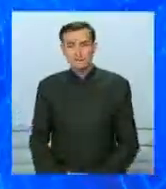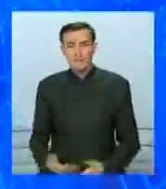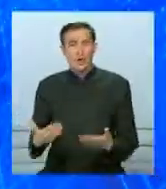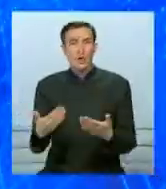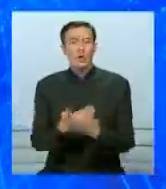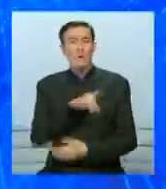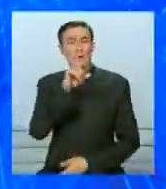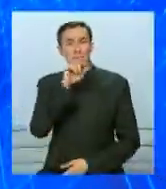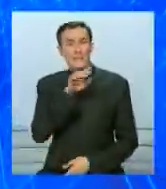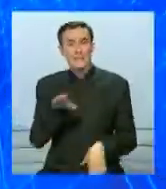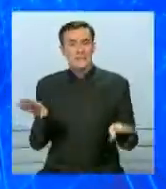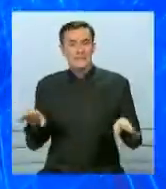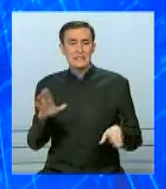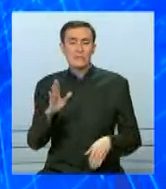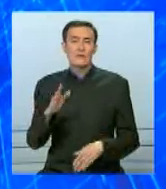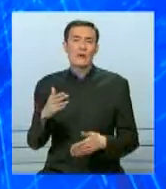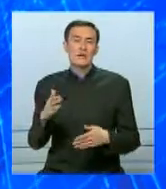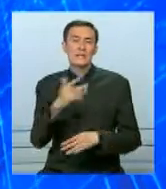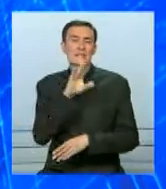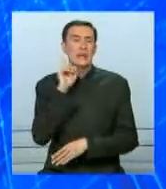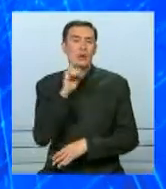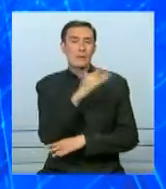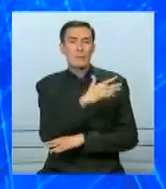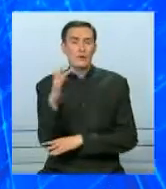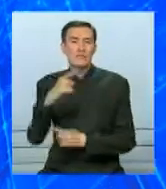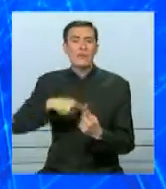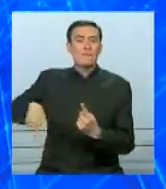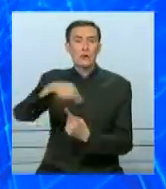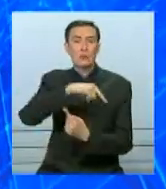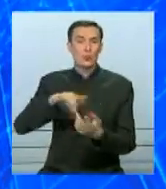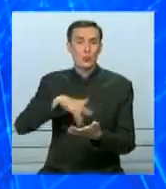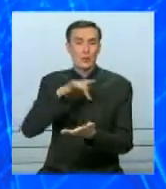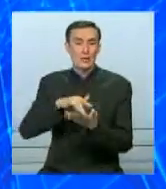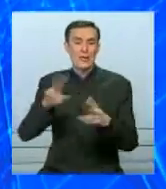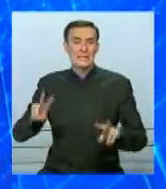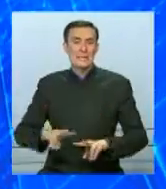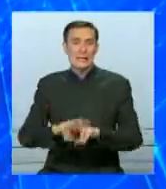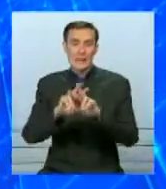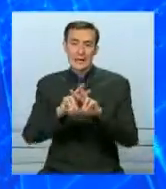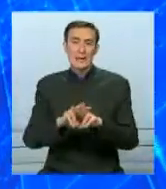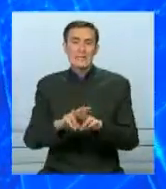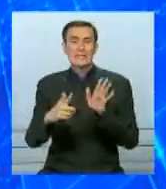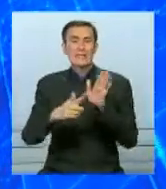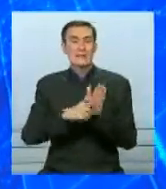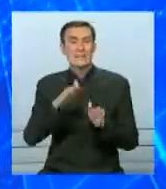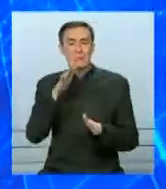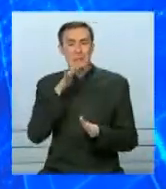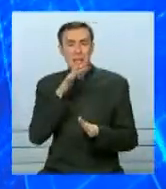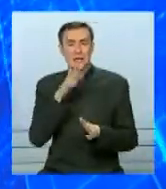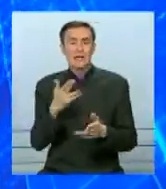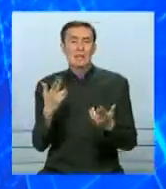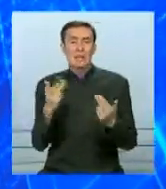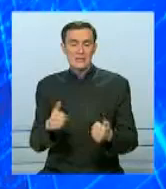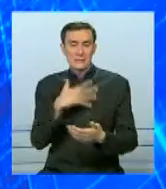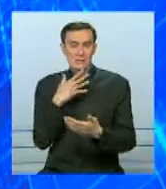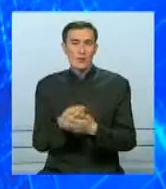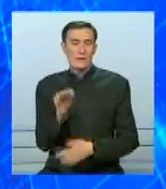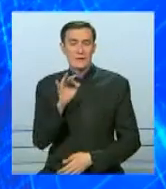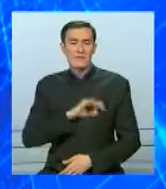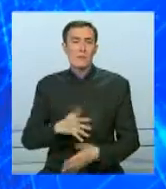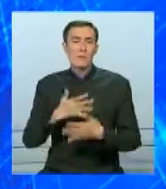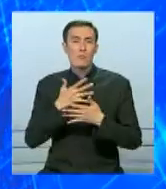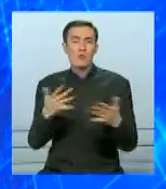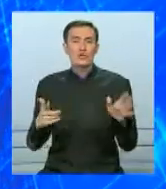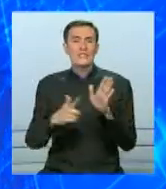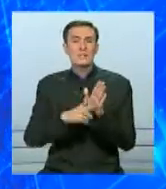Новые птицы появятся в зеленом поясе Астаны. Для этого планируется расширить столичный фазанарий. За 7 лет он доказал свою эффективность. Уже